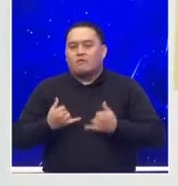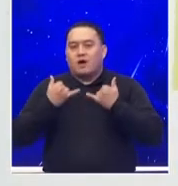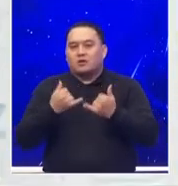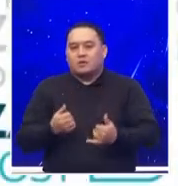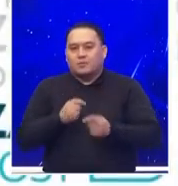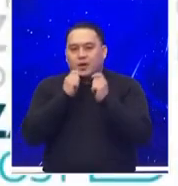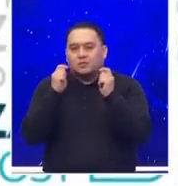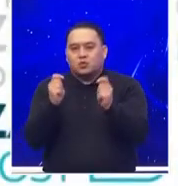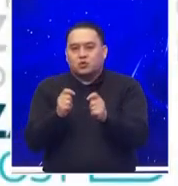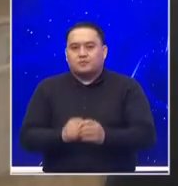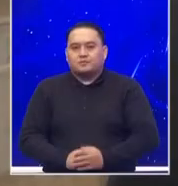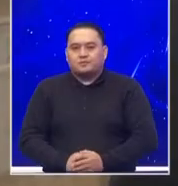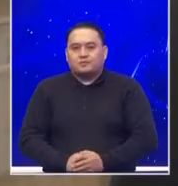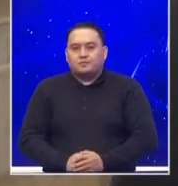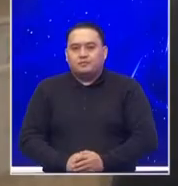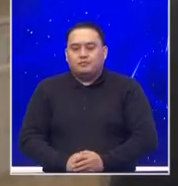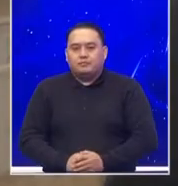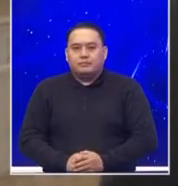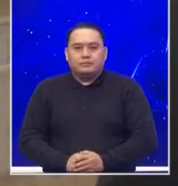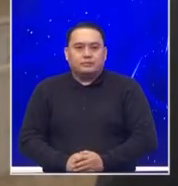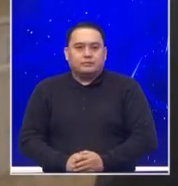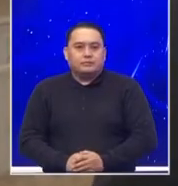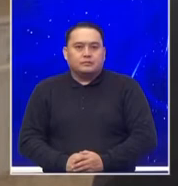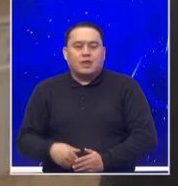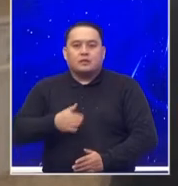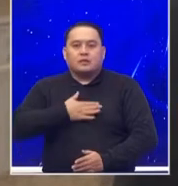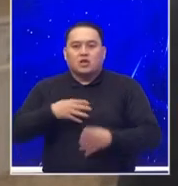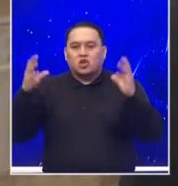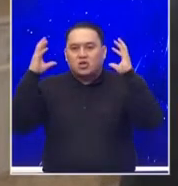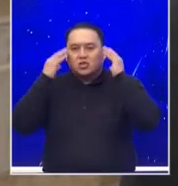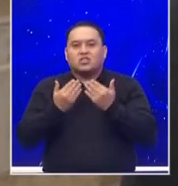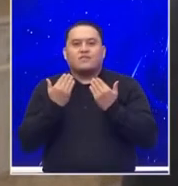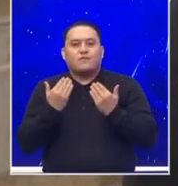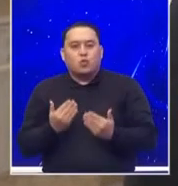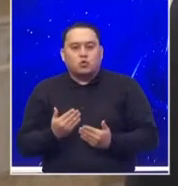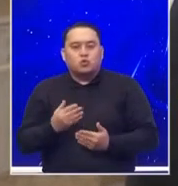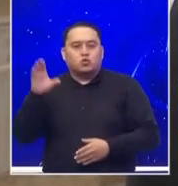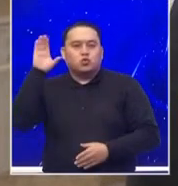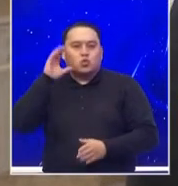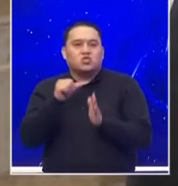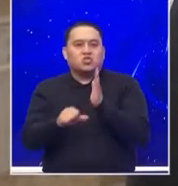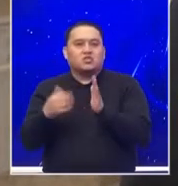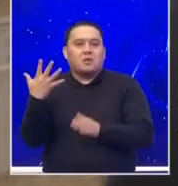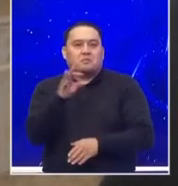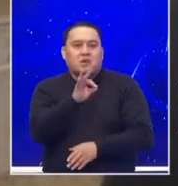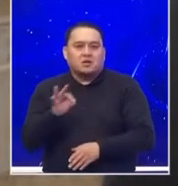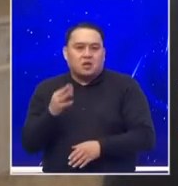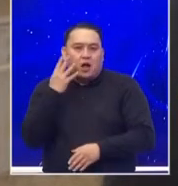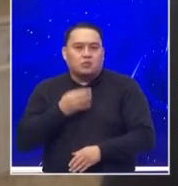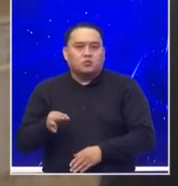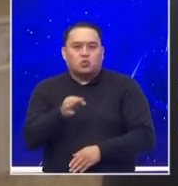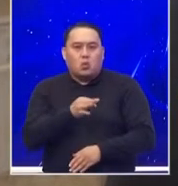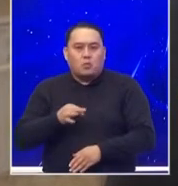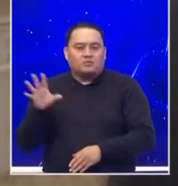благодарственными письмами за на радио mazda толпа наше радио на сегодняшний день и слушает 65 процентов жителей территорий